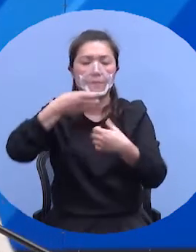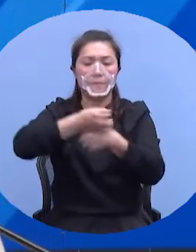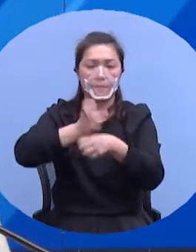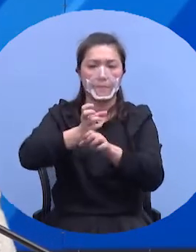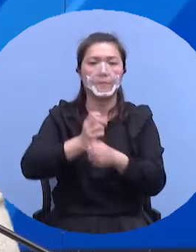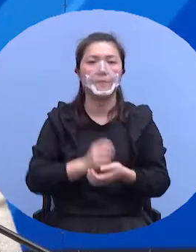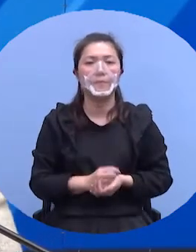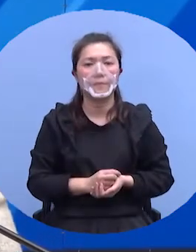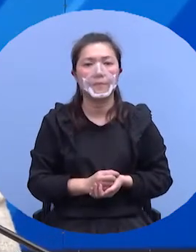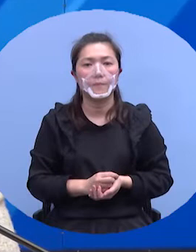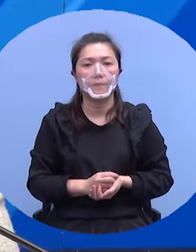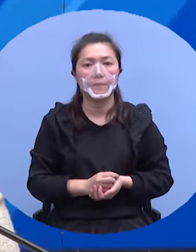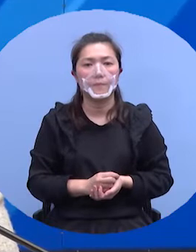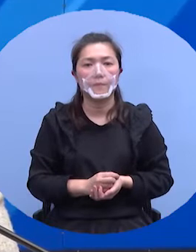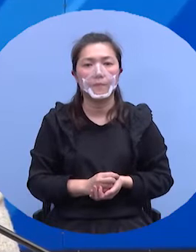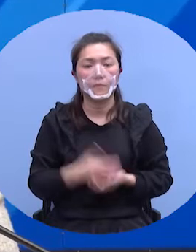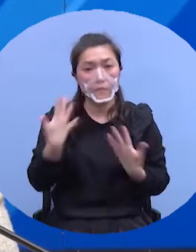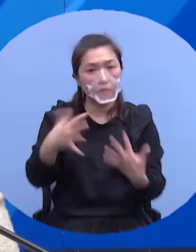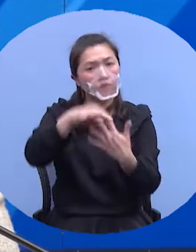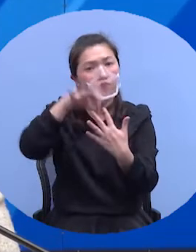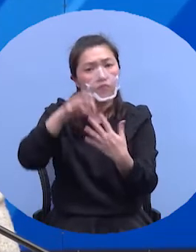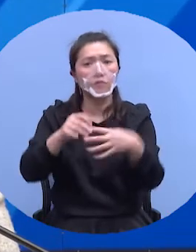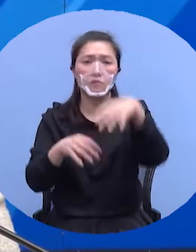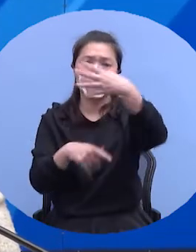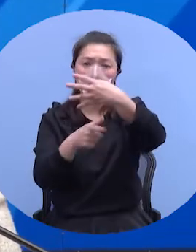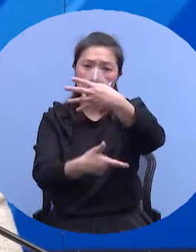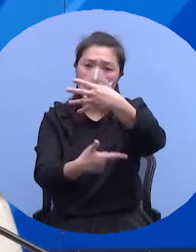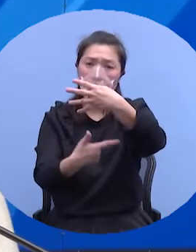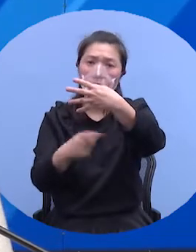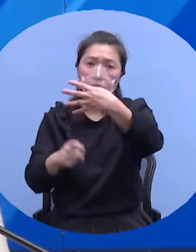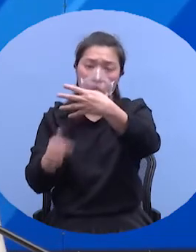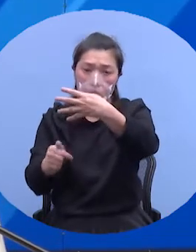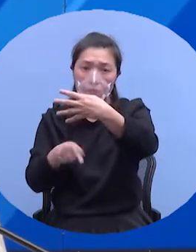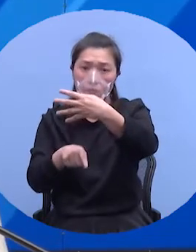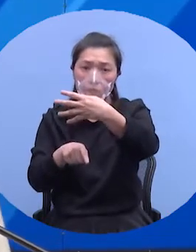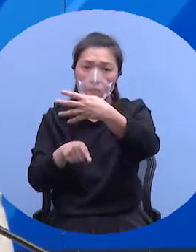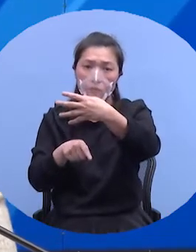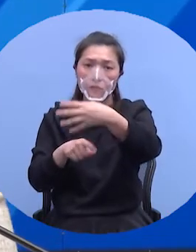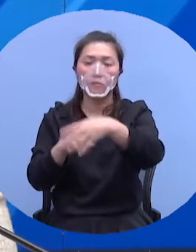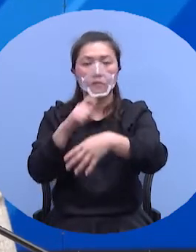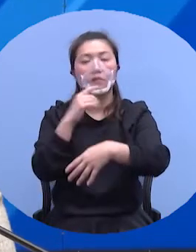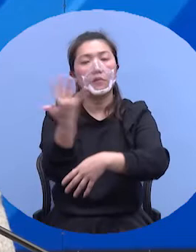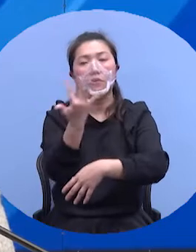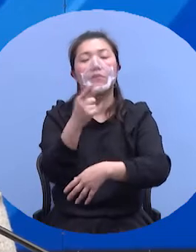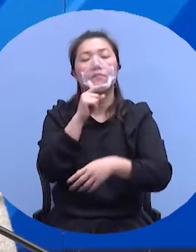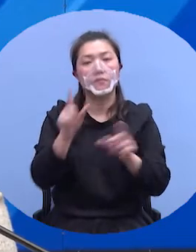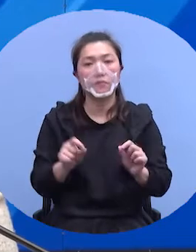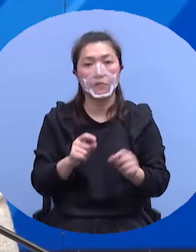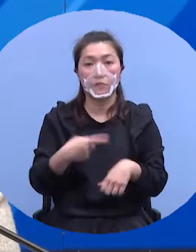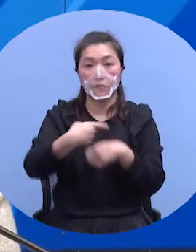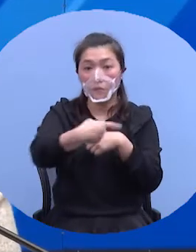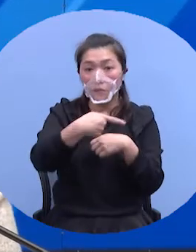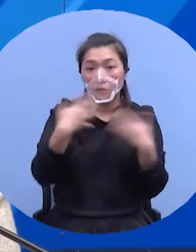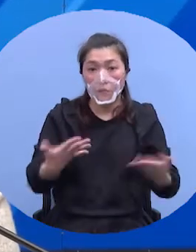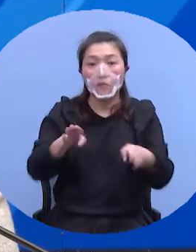強制檢測。好啦，咁啊，選擇喺四月八、九、十嘅日子咧，有幾個原因嘅。第一咧，就我哋